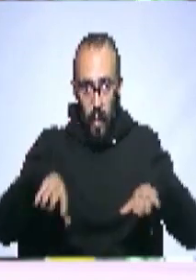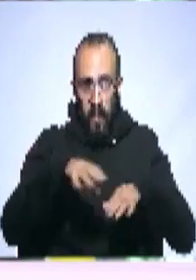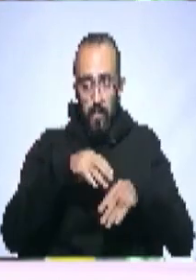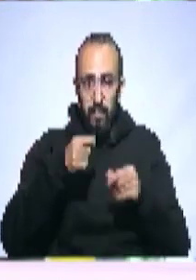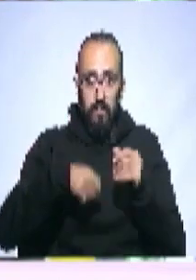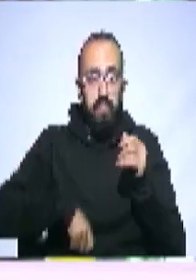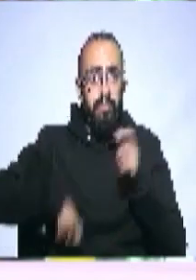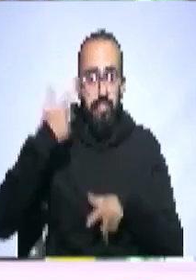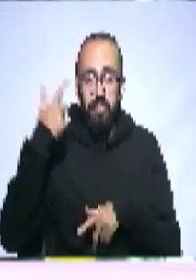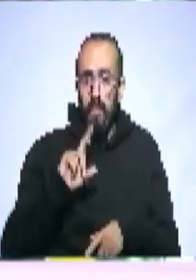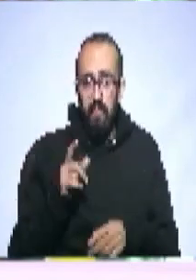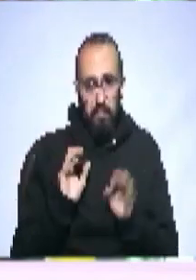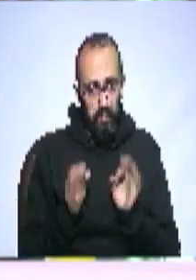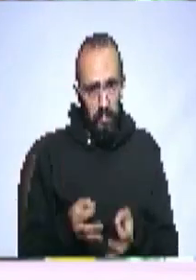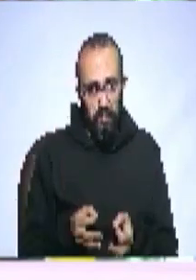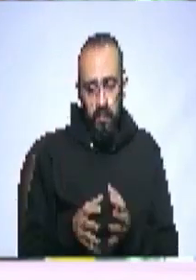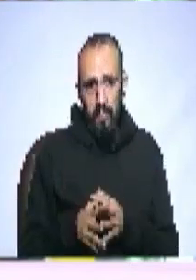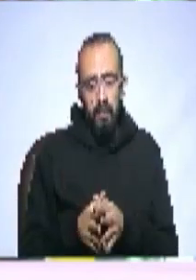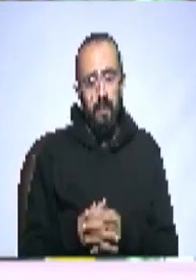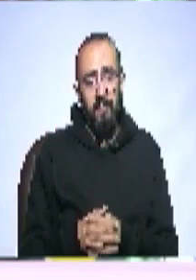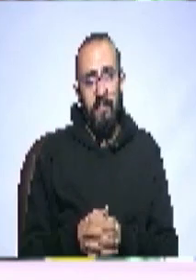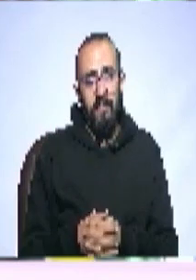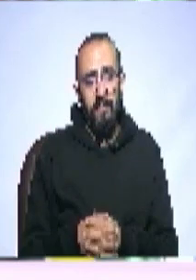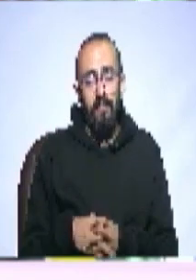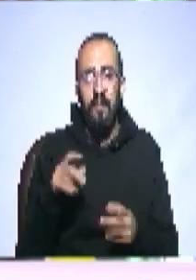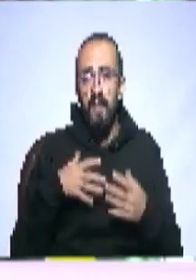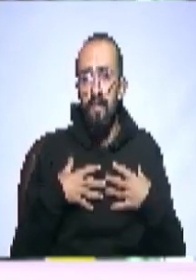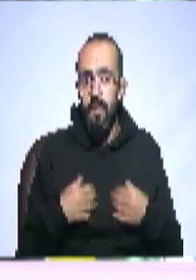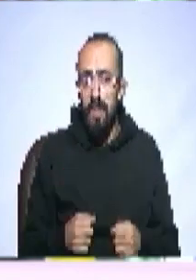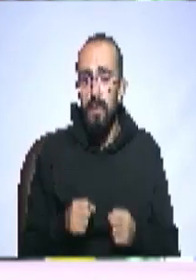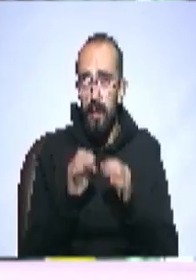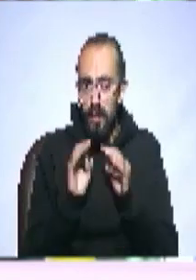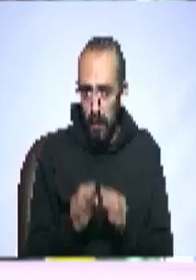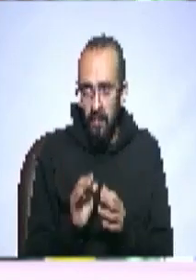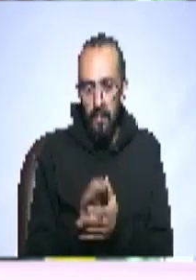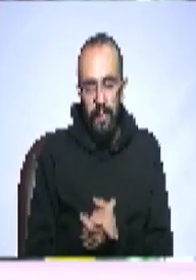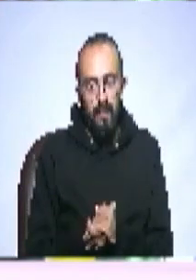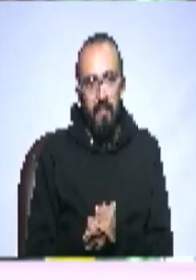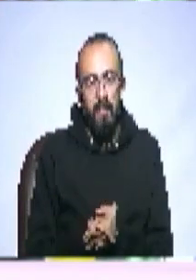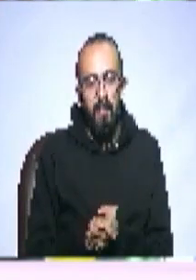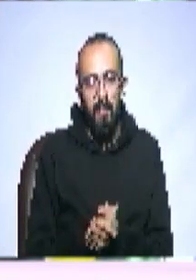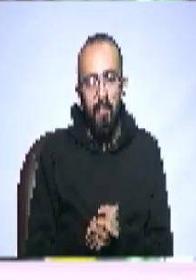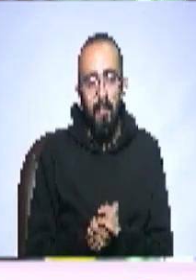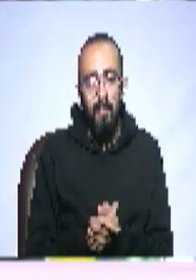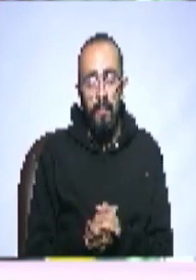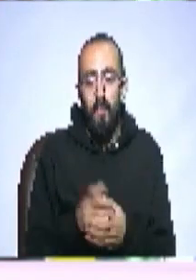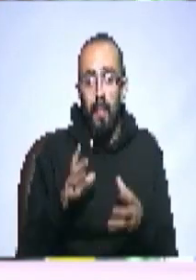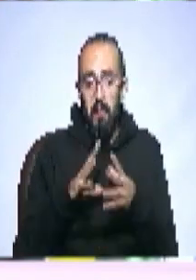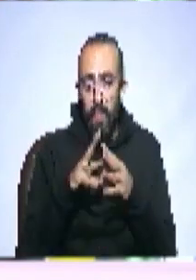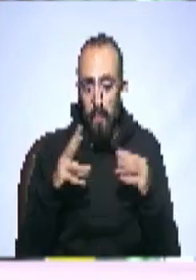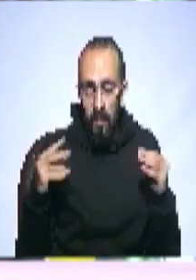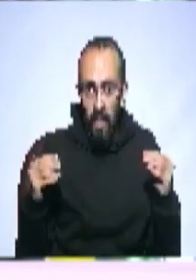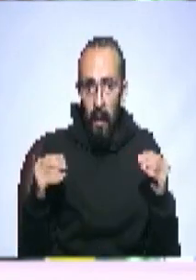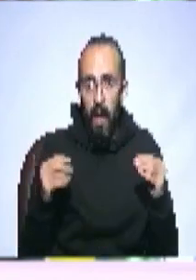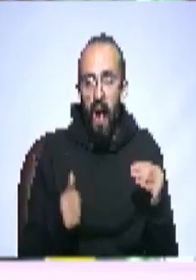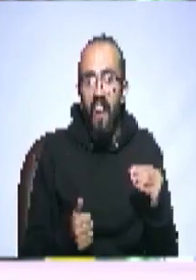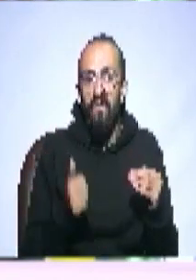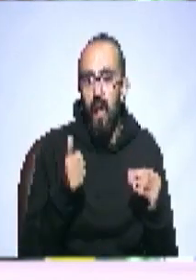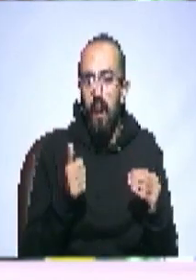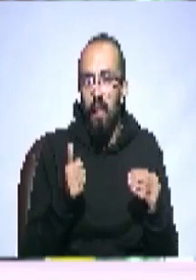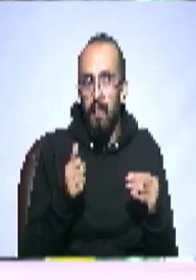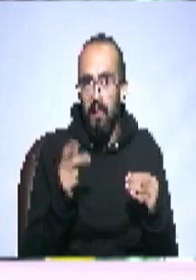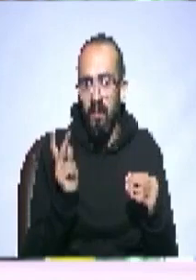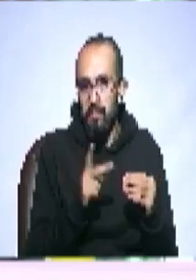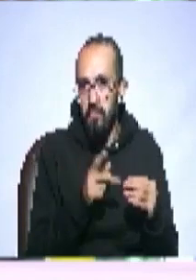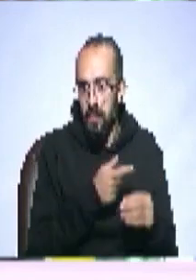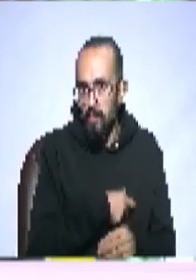تكلفته مش عاليه قوي، في نفس الوقت مغذي جدا، في نفس الوقت البطاطا مغذية أكتر من البطاطس،